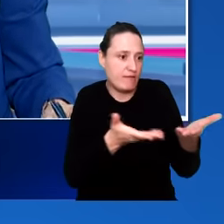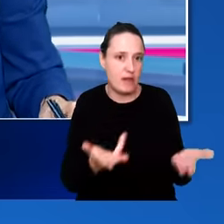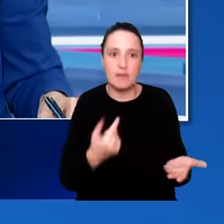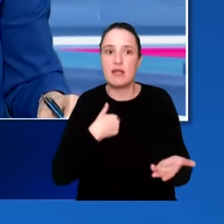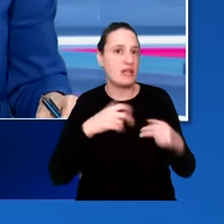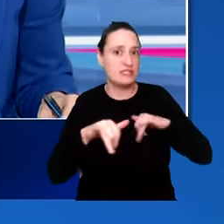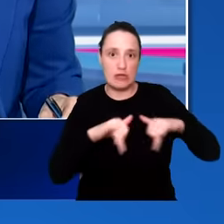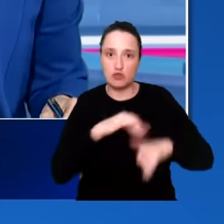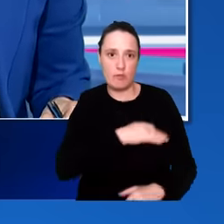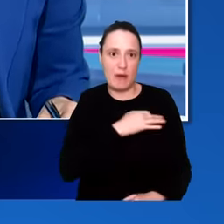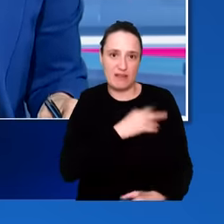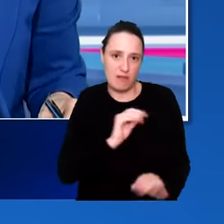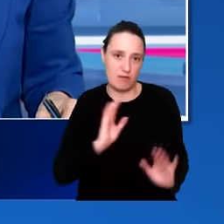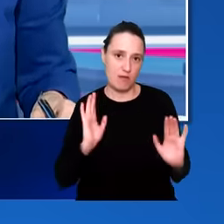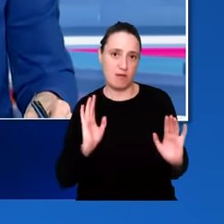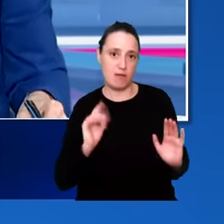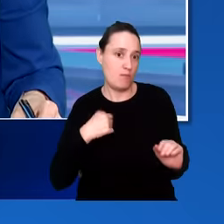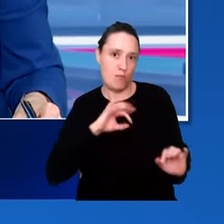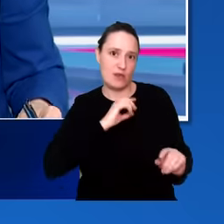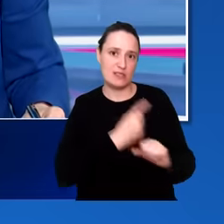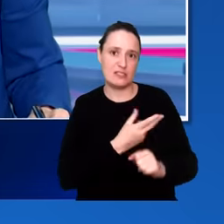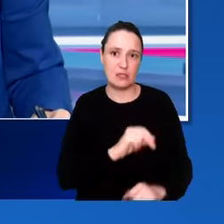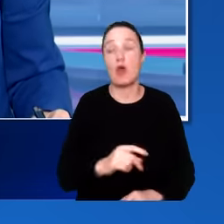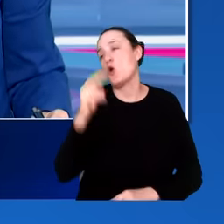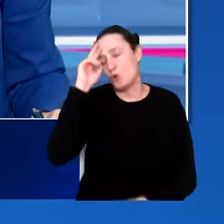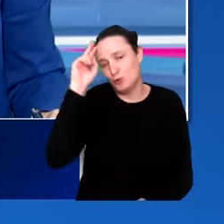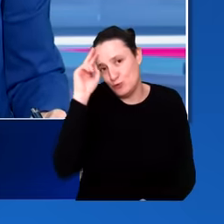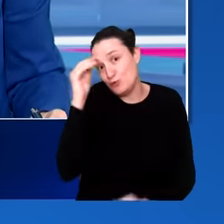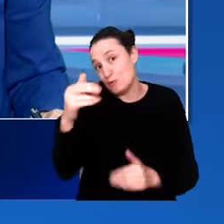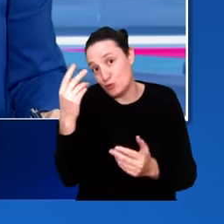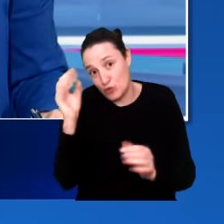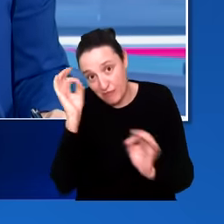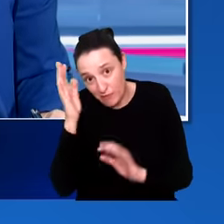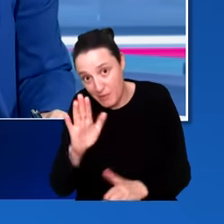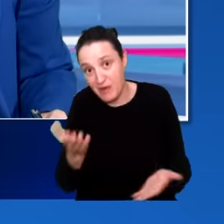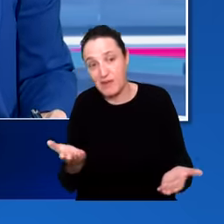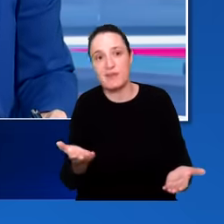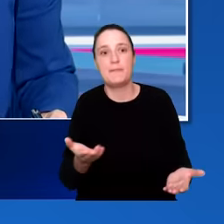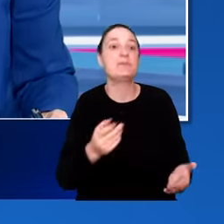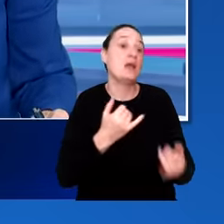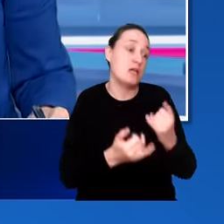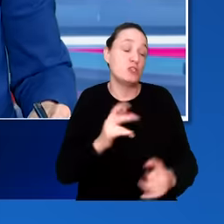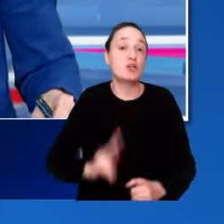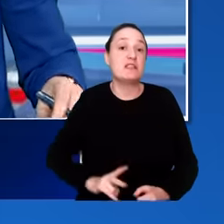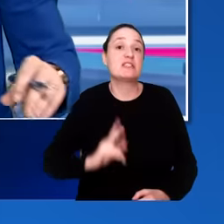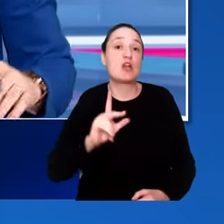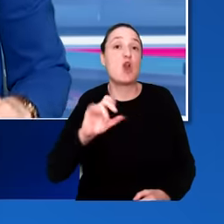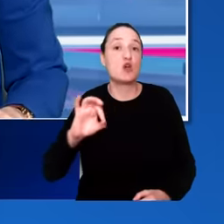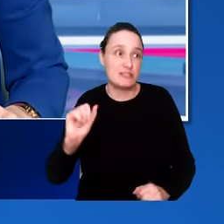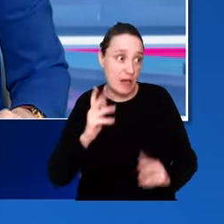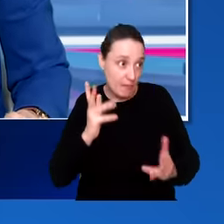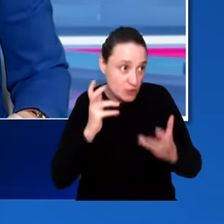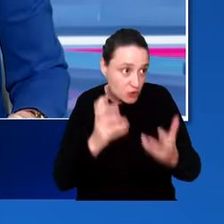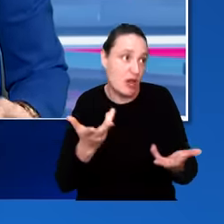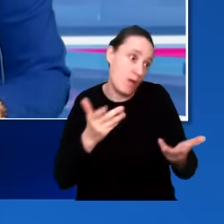zarządzie partii, więc to nie jest moja decyzja. Nie jeżeli rozumiem, pani ale może minister pani ma będzie chciała startować, temat. To pewnie będzie taką miała możliwość.